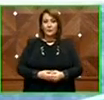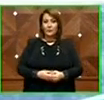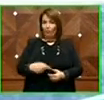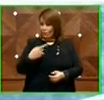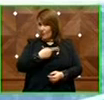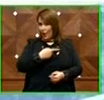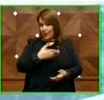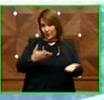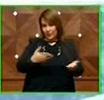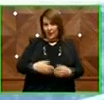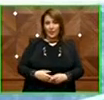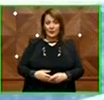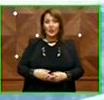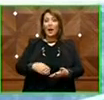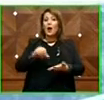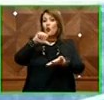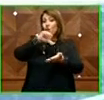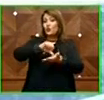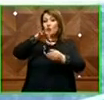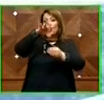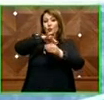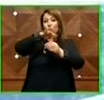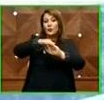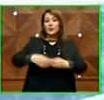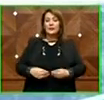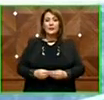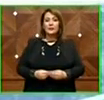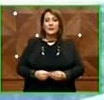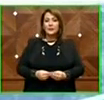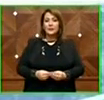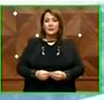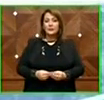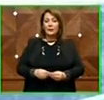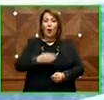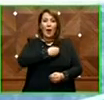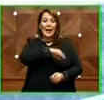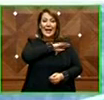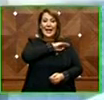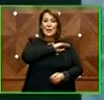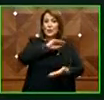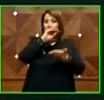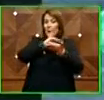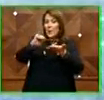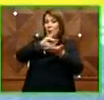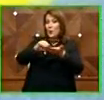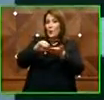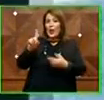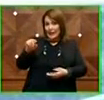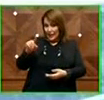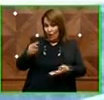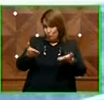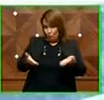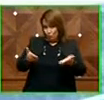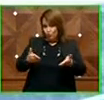هذه إذن قلنا فيما يخص المراكز. فيما يخص المؤطرين المكاتب الحاضرين اليوم اللي